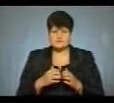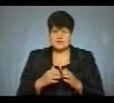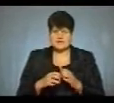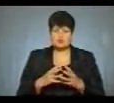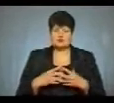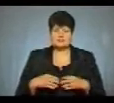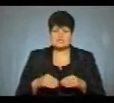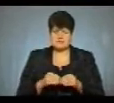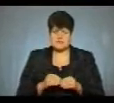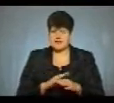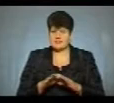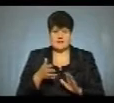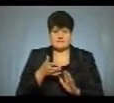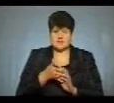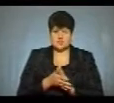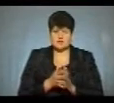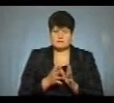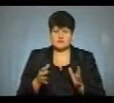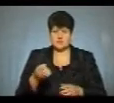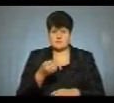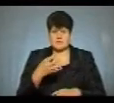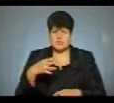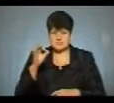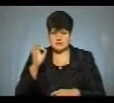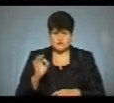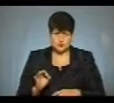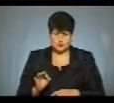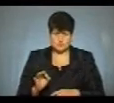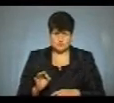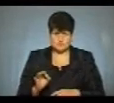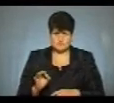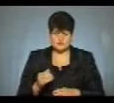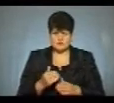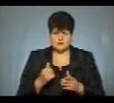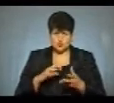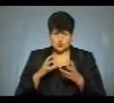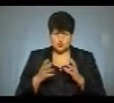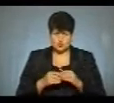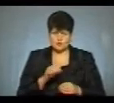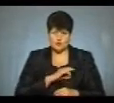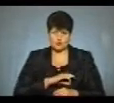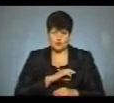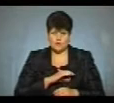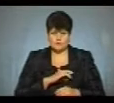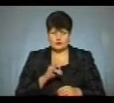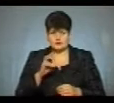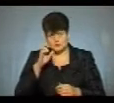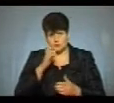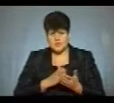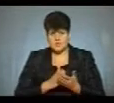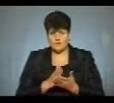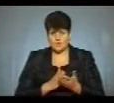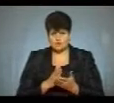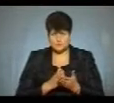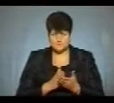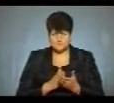сім'я не витрачала більше 15% від сукупного доходу на комунальні послуги.